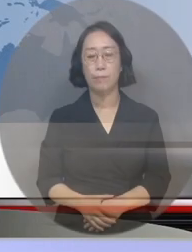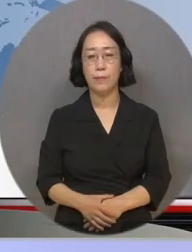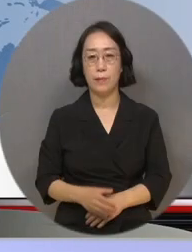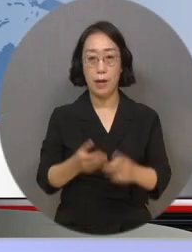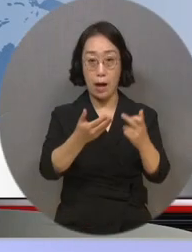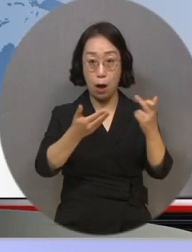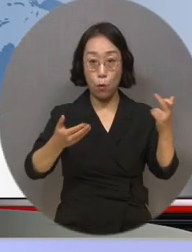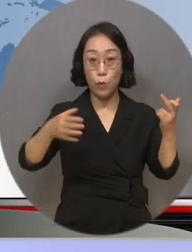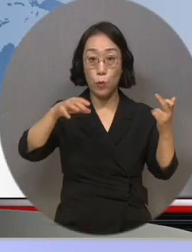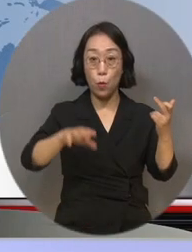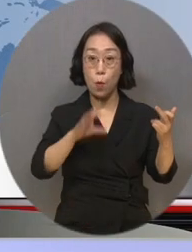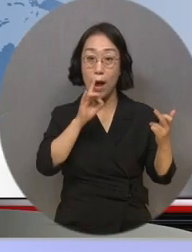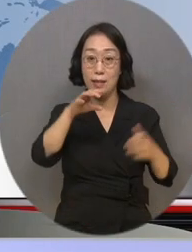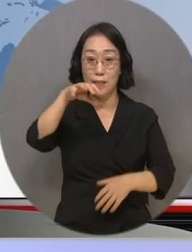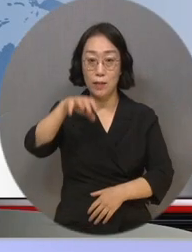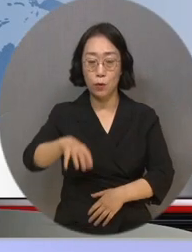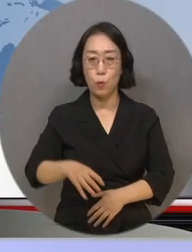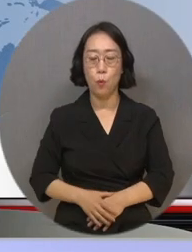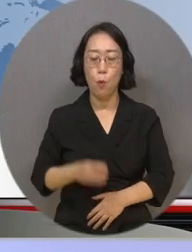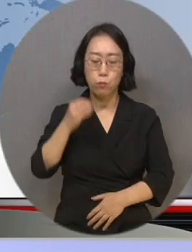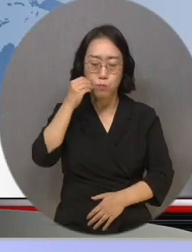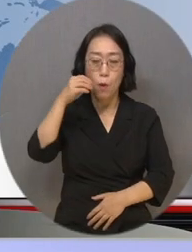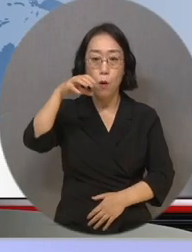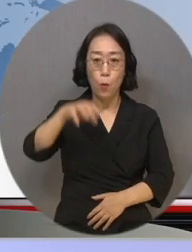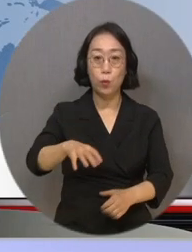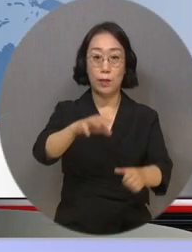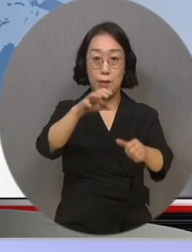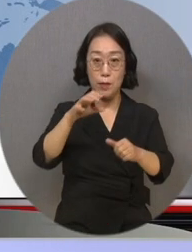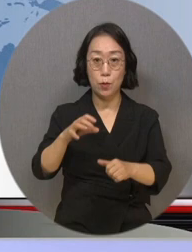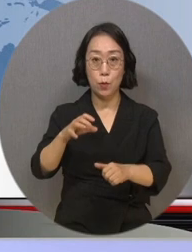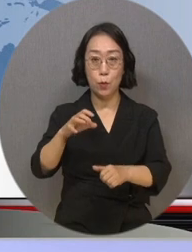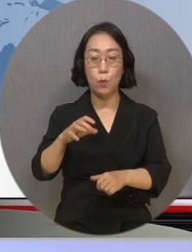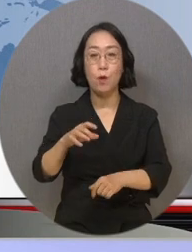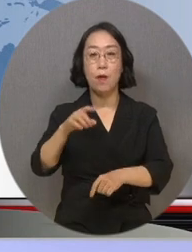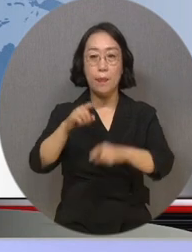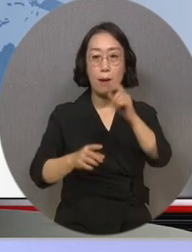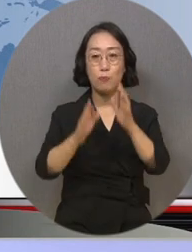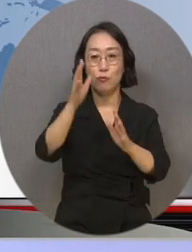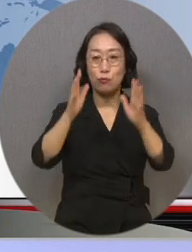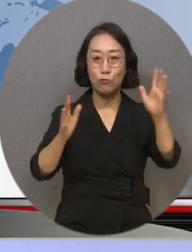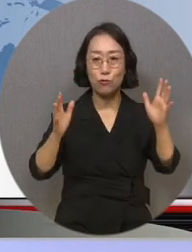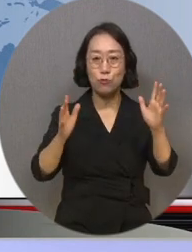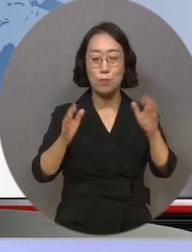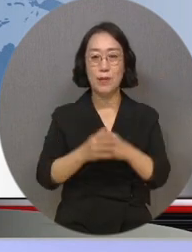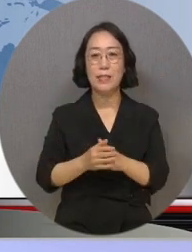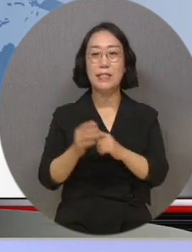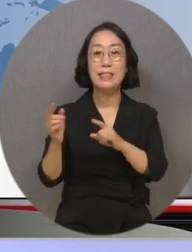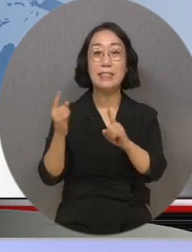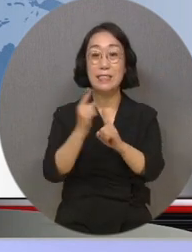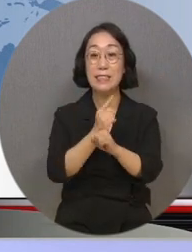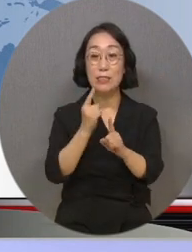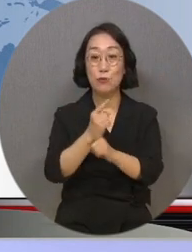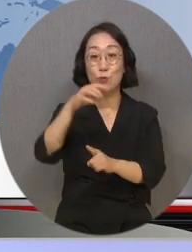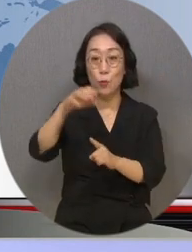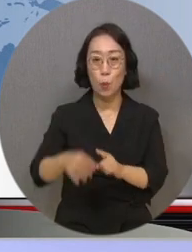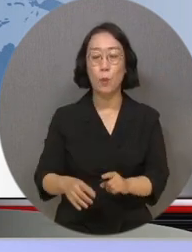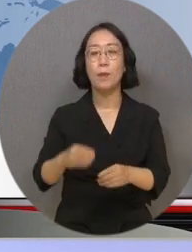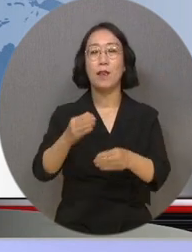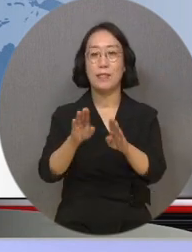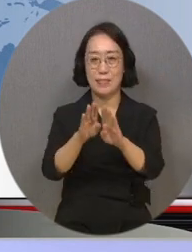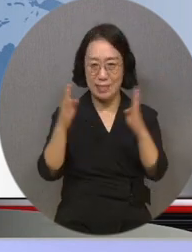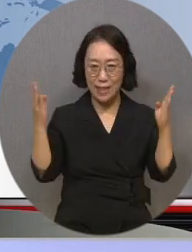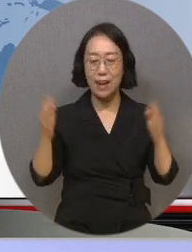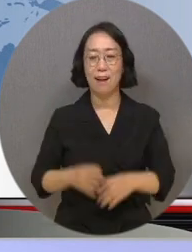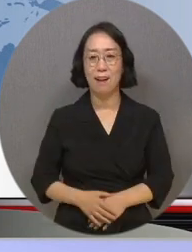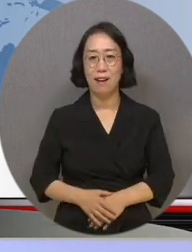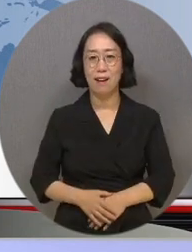강원도 강릉시에 유휴 국유재산을 활용한 치유의 숲, 케어팜이 문을 열었습니다. 발달장애인 등 사회적